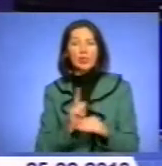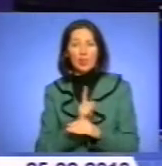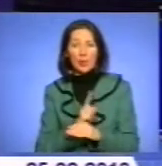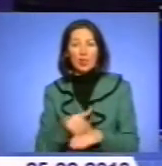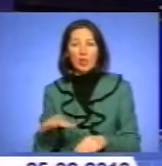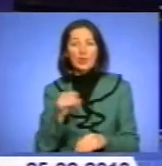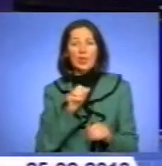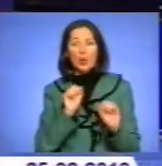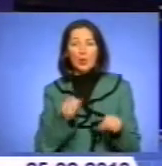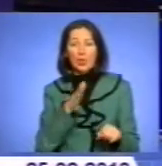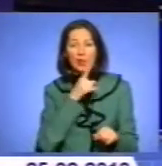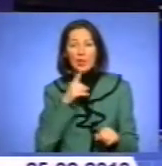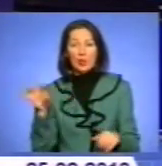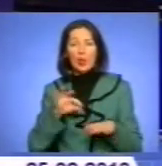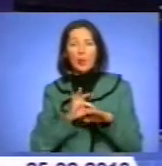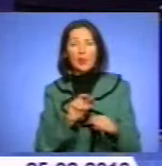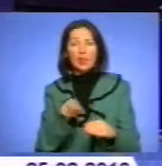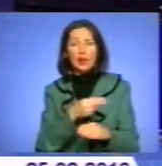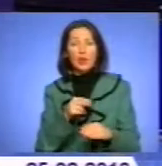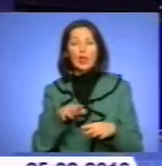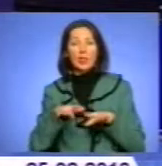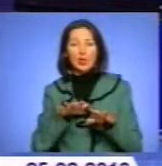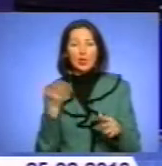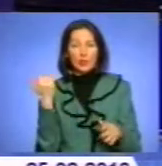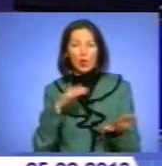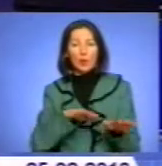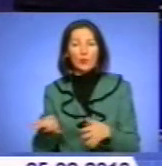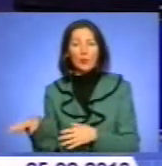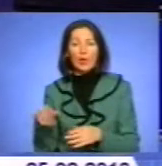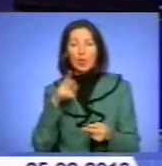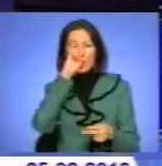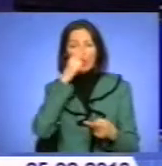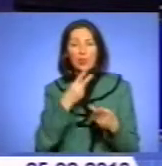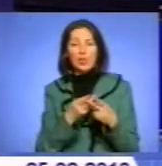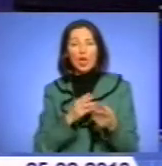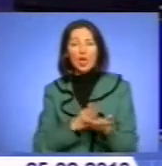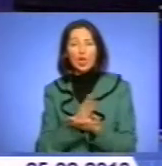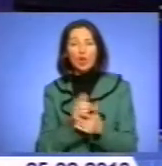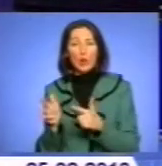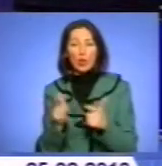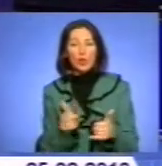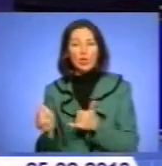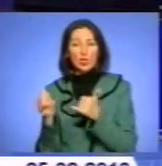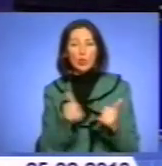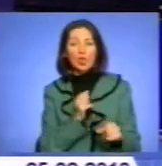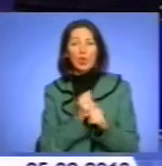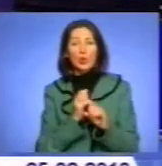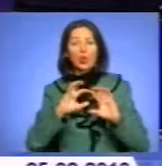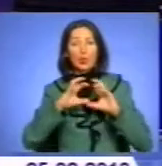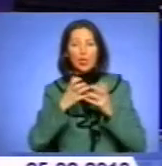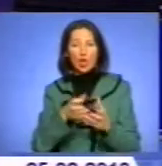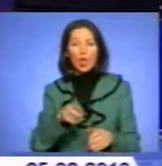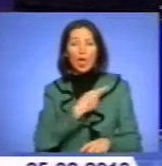проведення реабілітаційних заходів давно вичерпані. Державна пенітенціарна служба готова забезпечити роботу Міжнародної